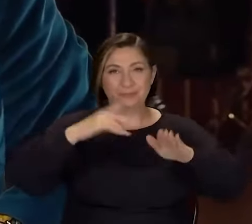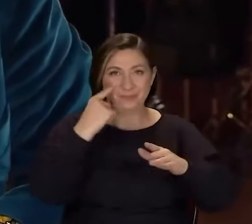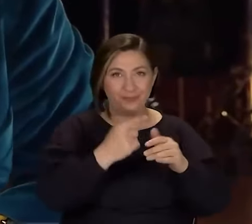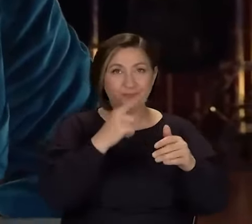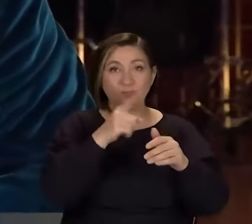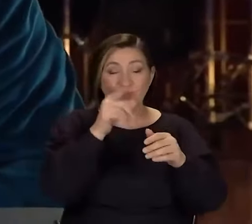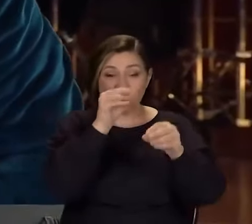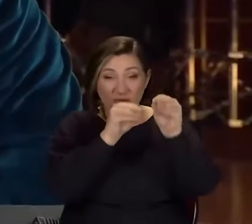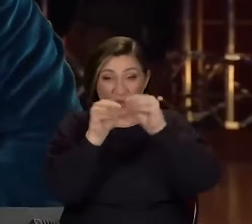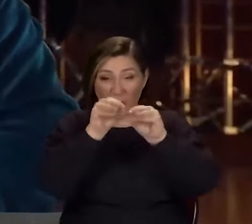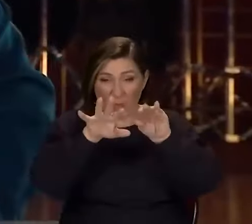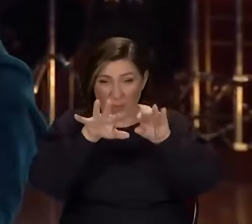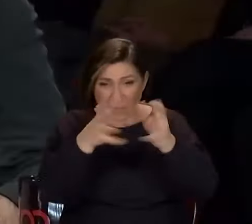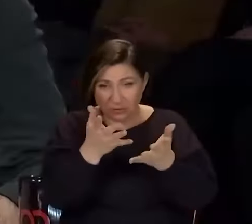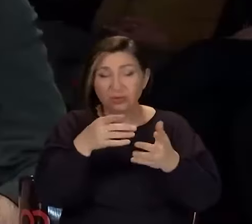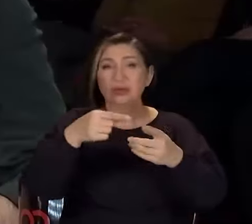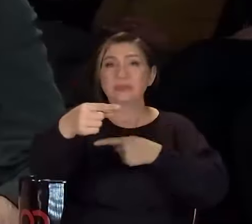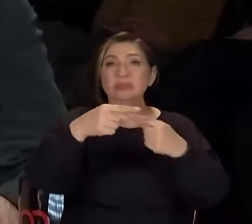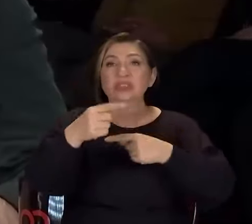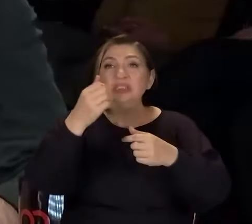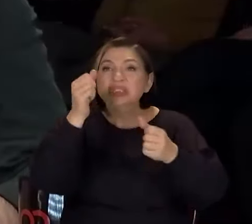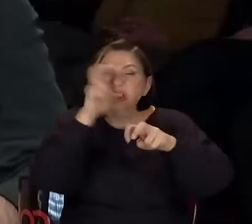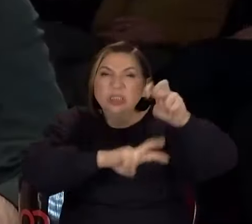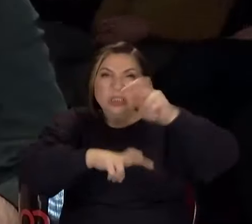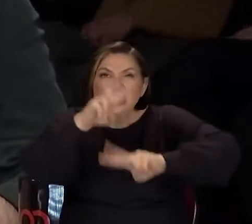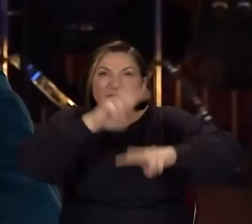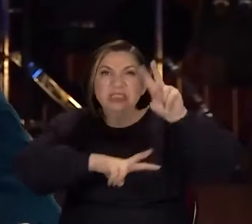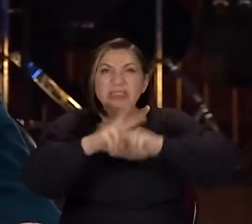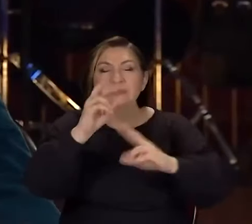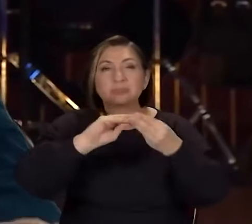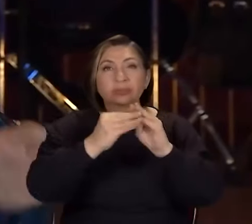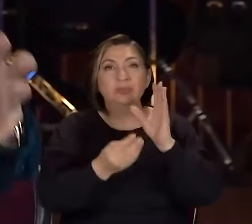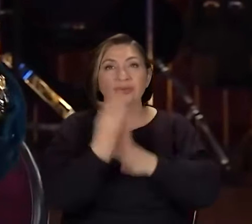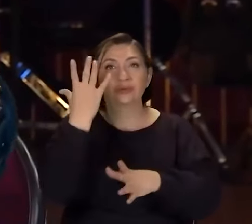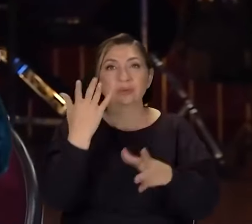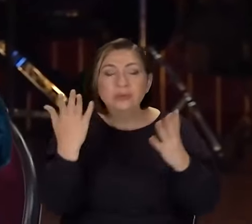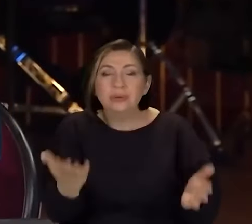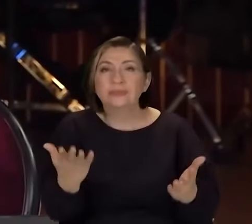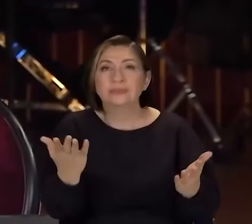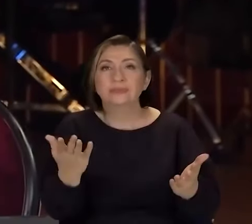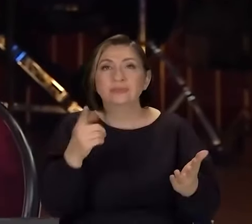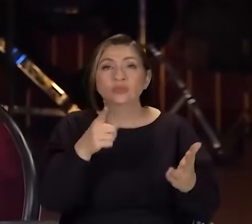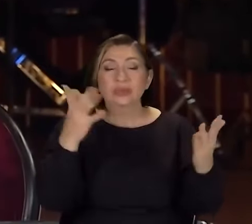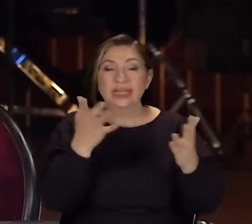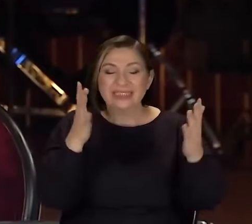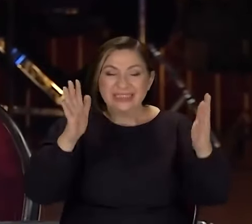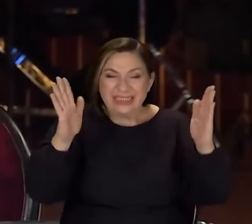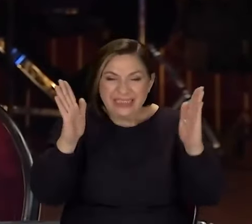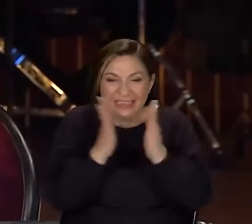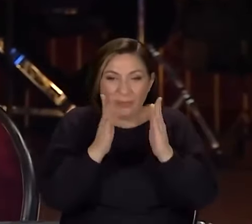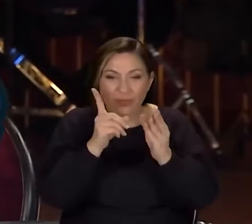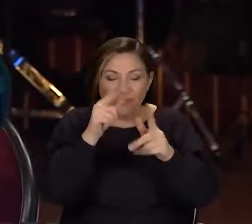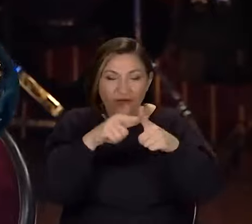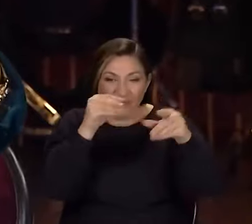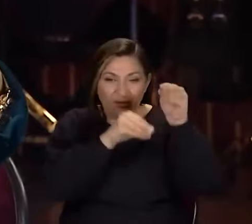o formülü de bozdu mu da birbirlerine kanlı bıçaklı oluyorlar o bozdu diye. Len bu kadar kısıtlanmış bir